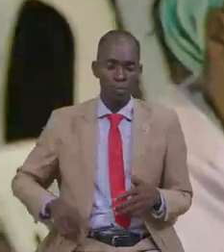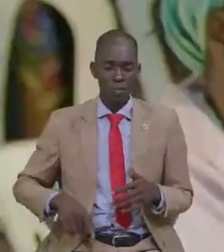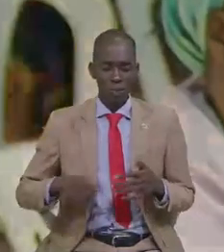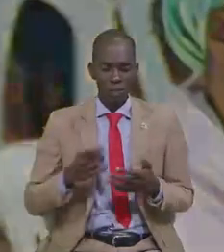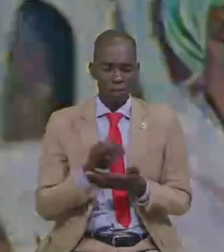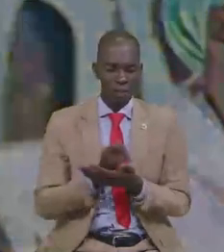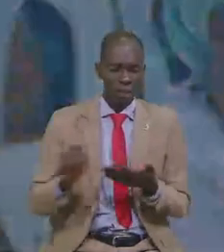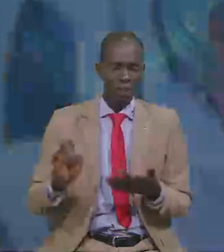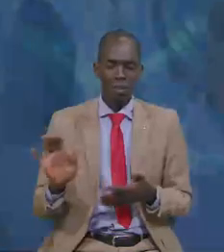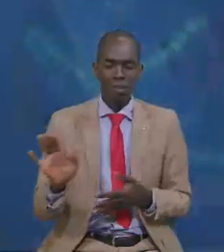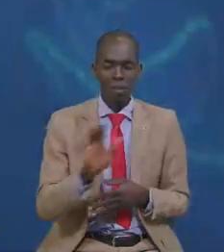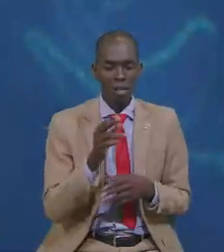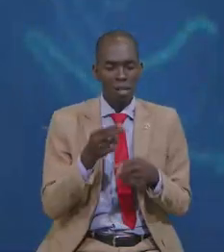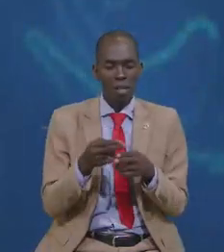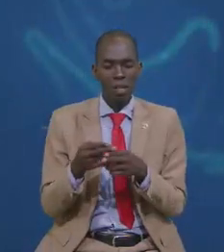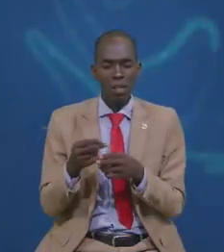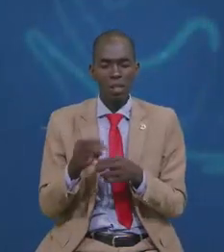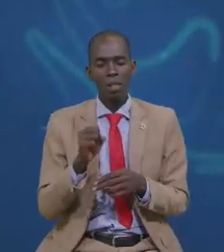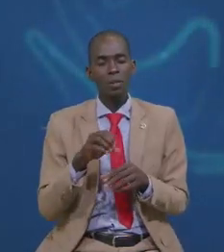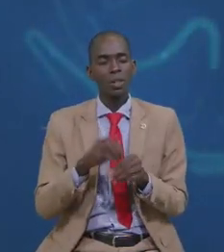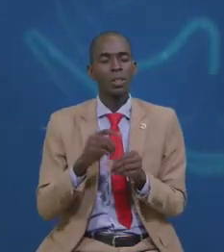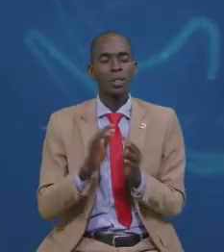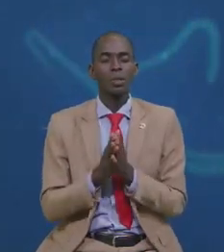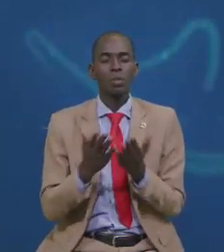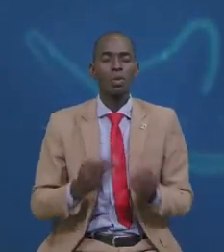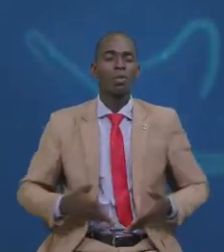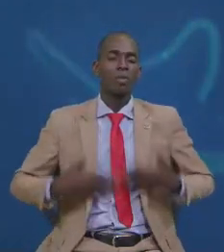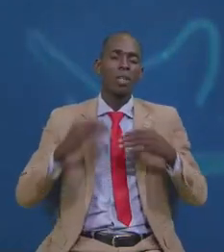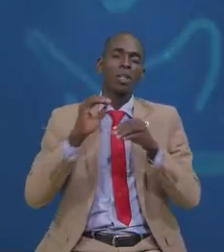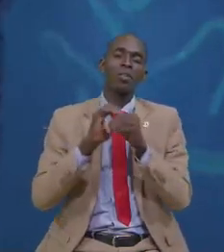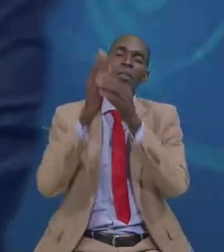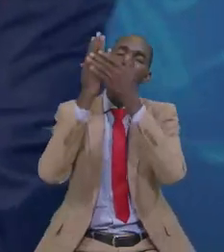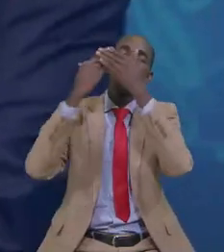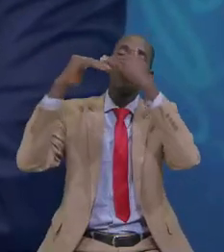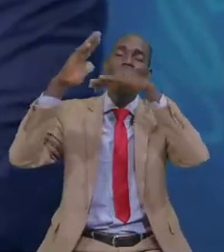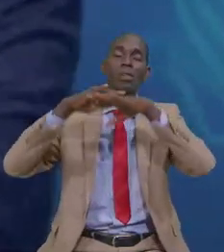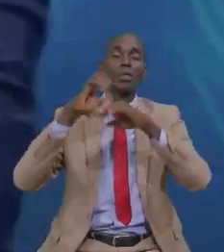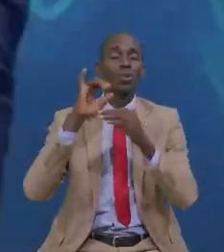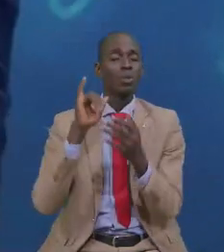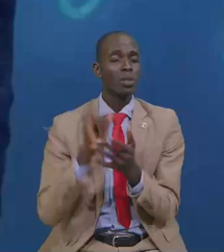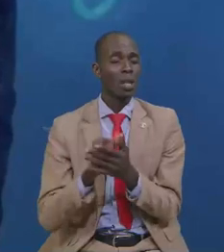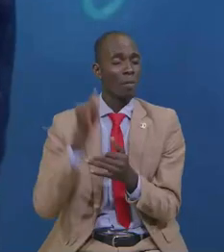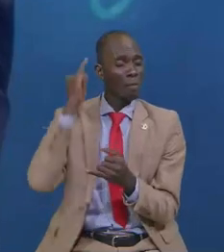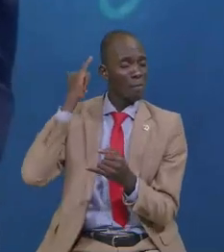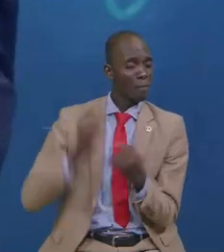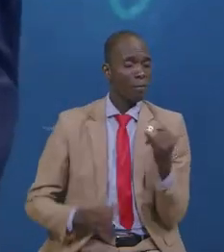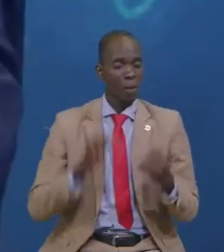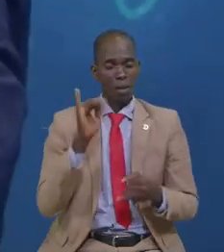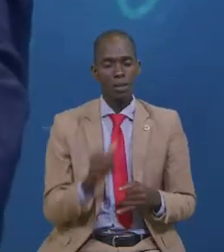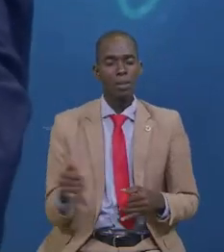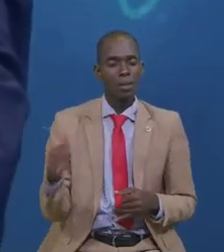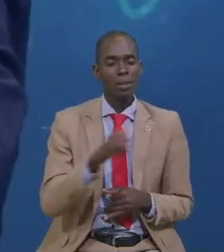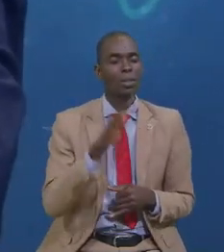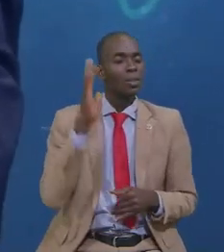Seigneur, écris leur nom dans le livre de vie au ciel, afin qu'au dernier